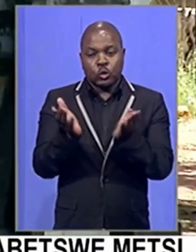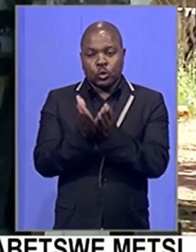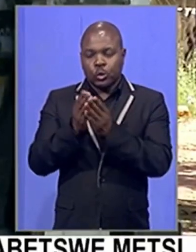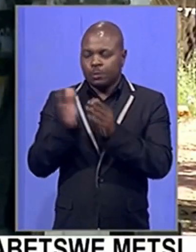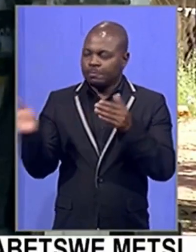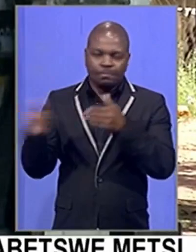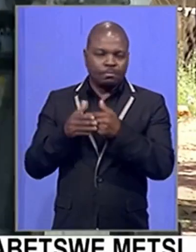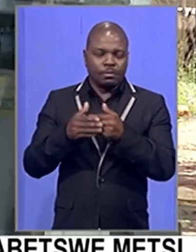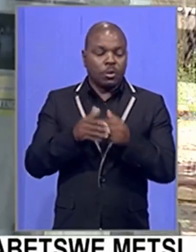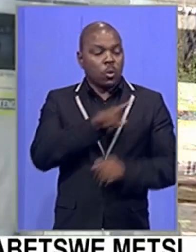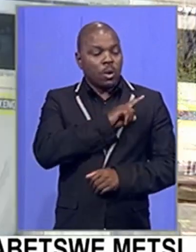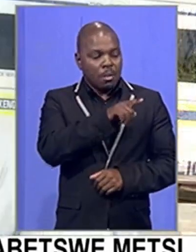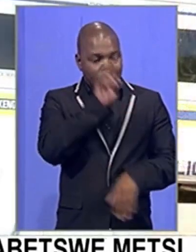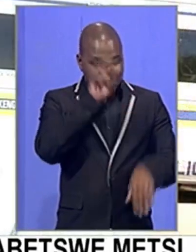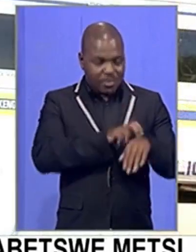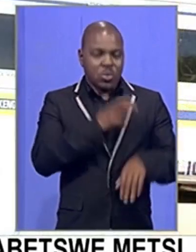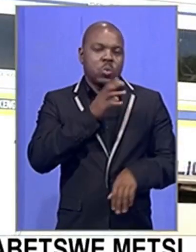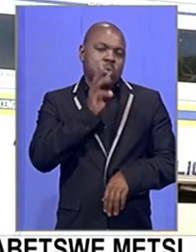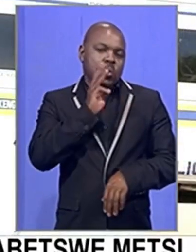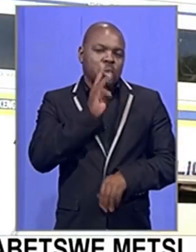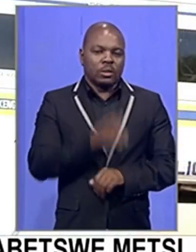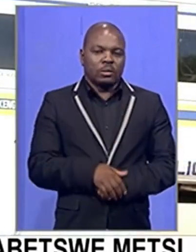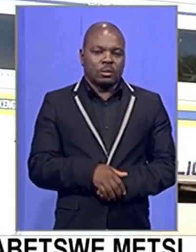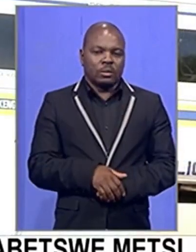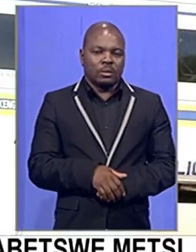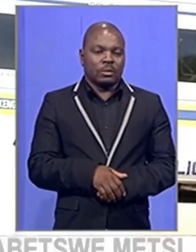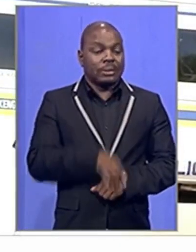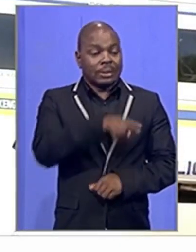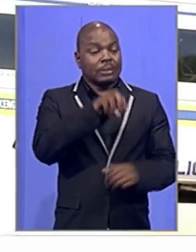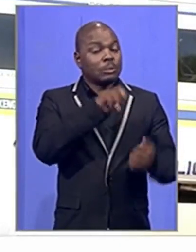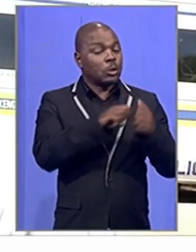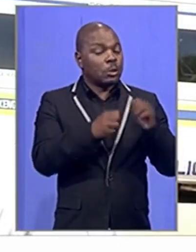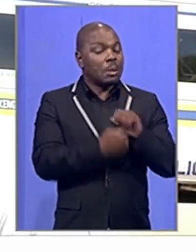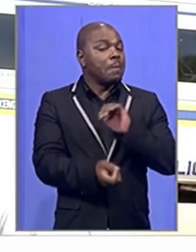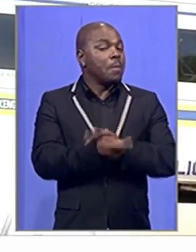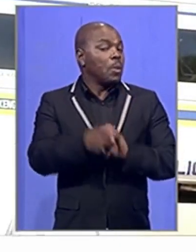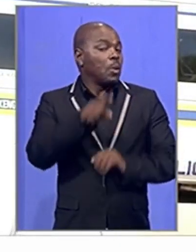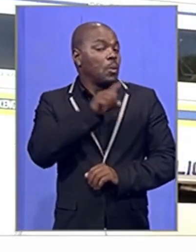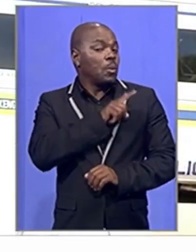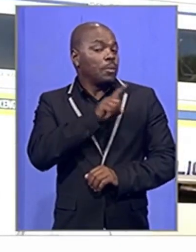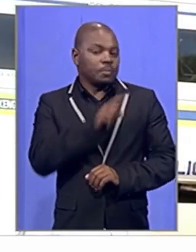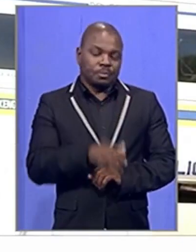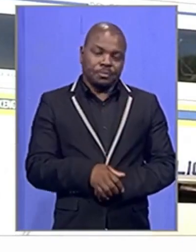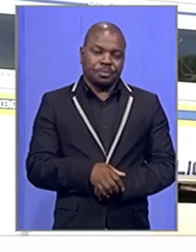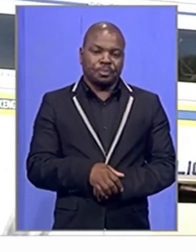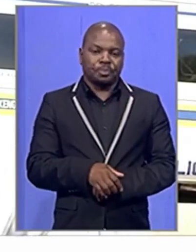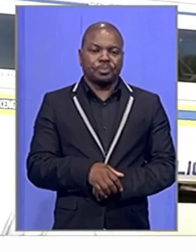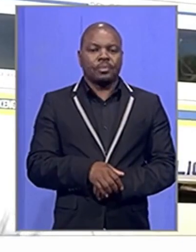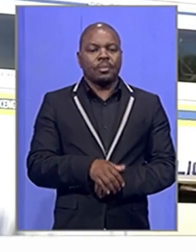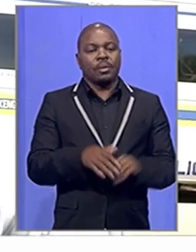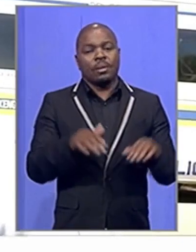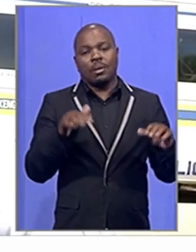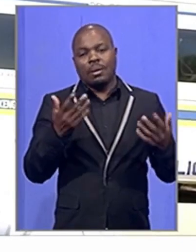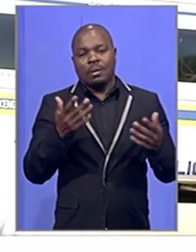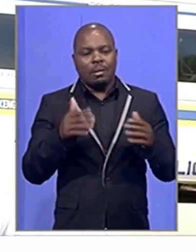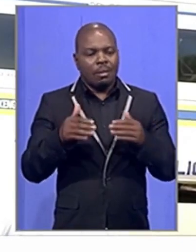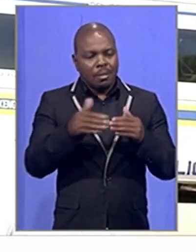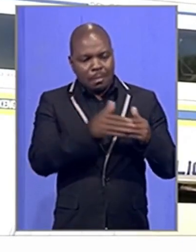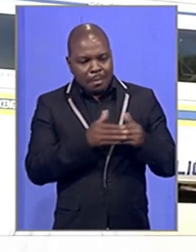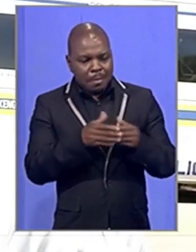go tlamelwa ka metsi. Gore bothata jo bo tlhotlhelediwa ke gore tlhokomelo e